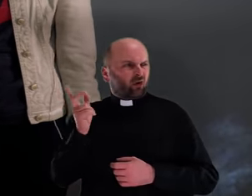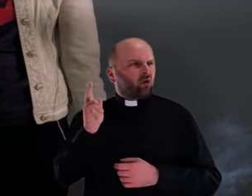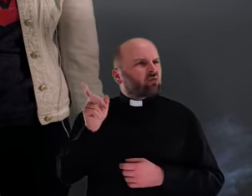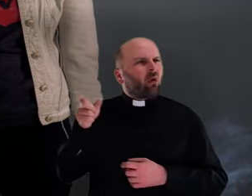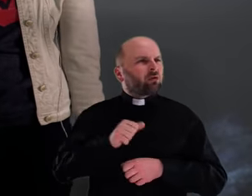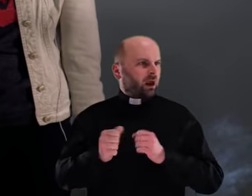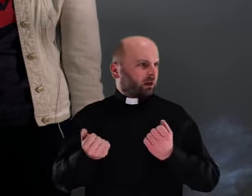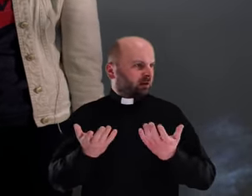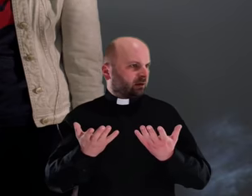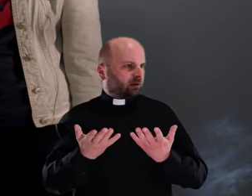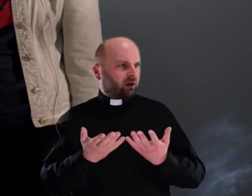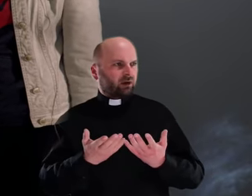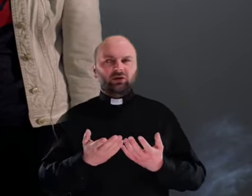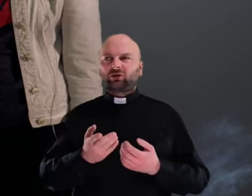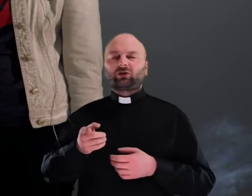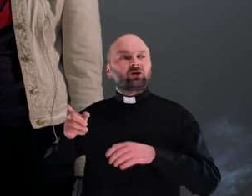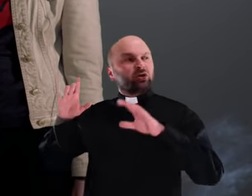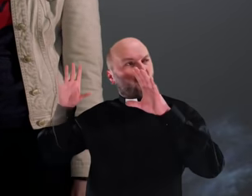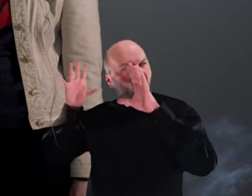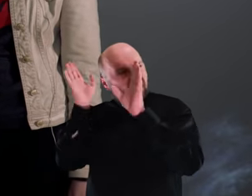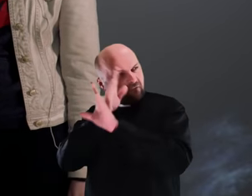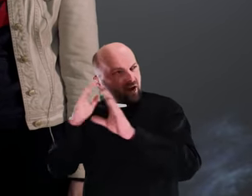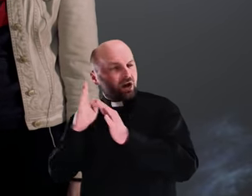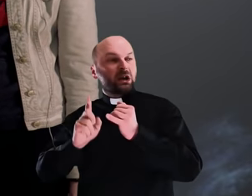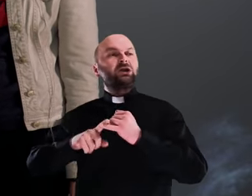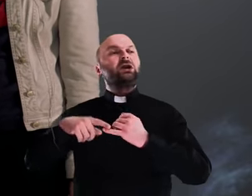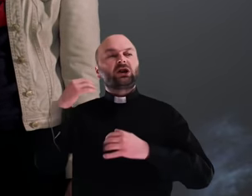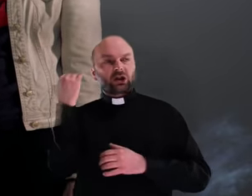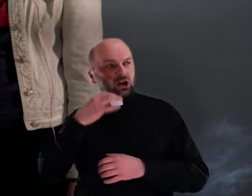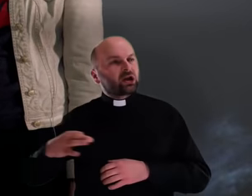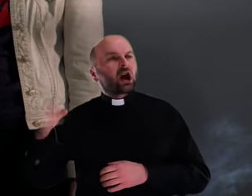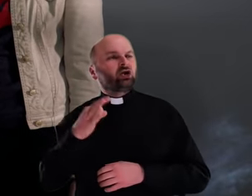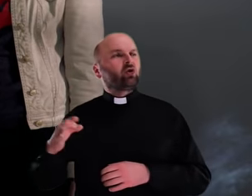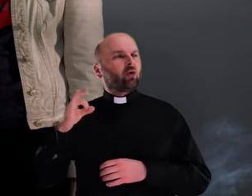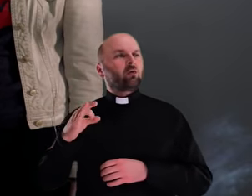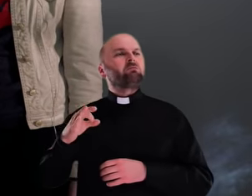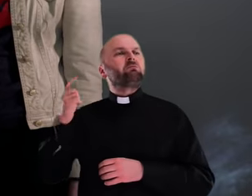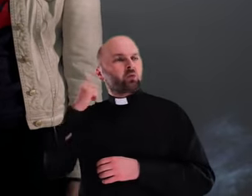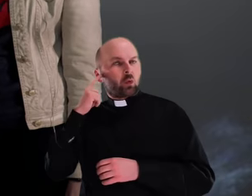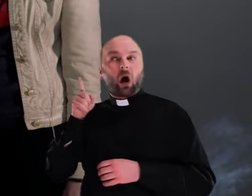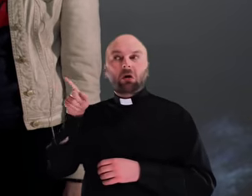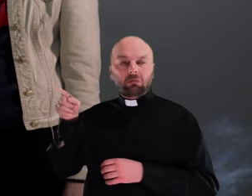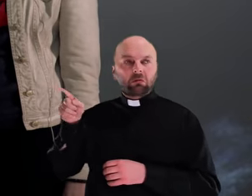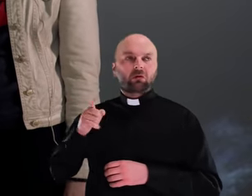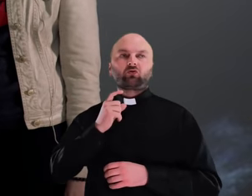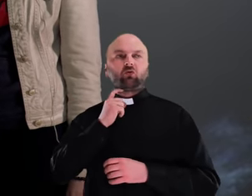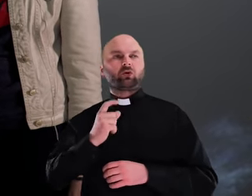Kimże on jest, że nawet wichry i jezioro są mu